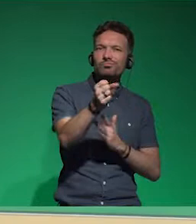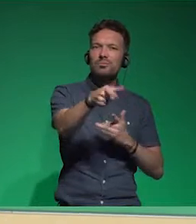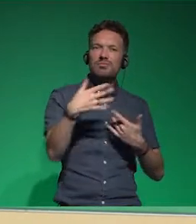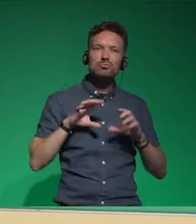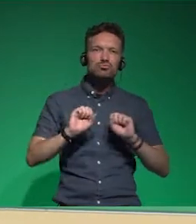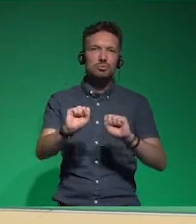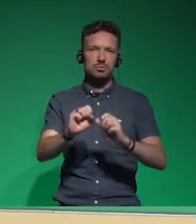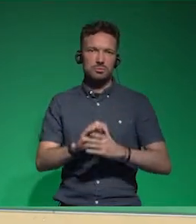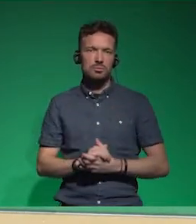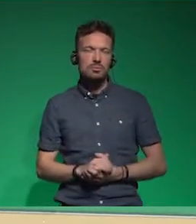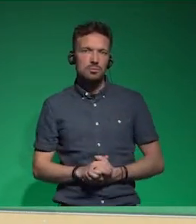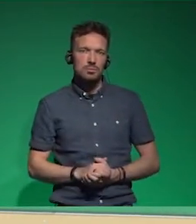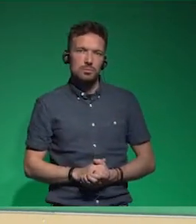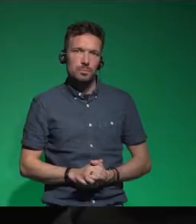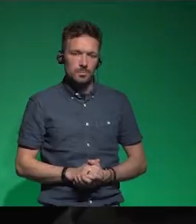Motiv darstellt.